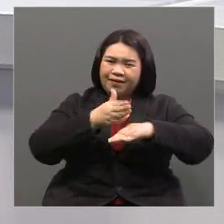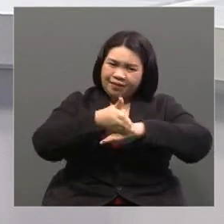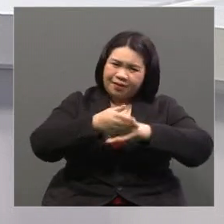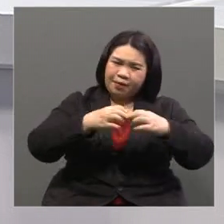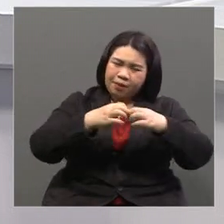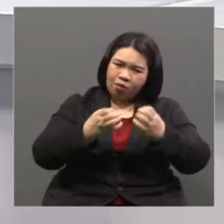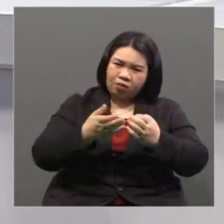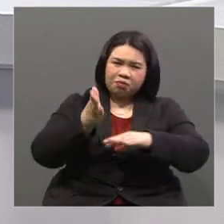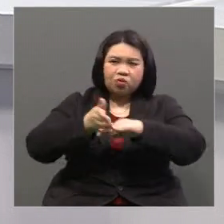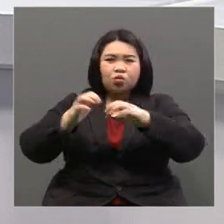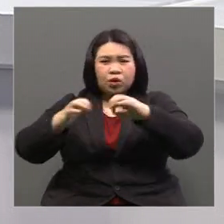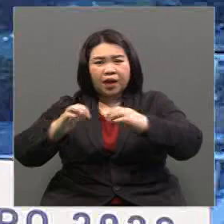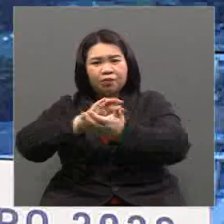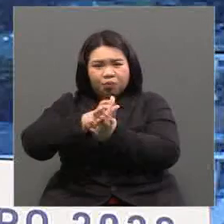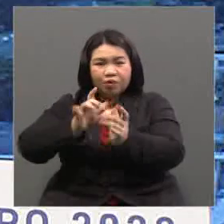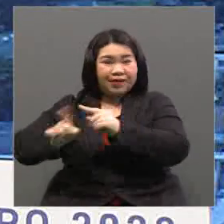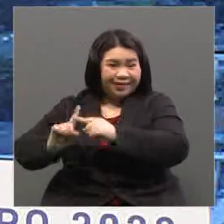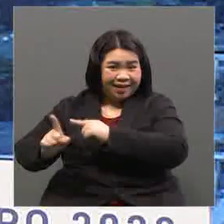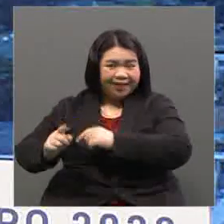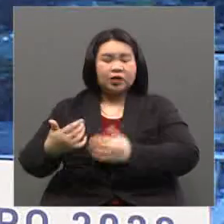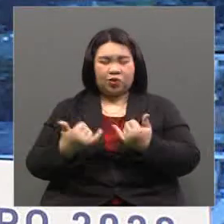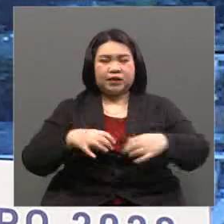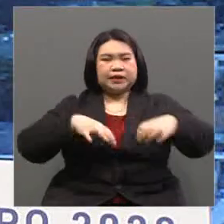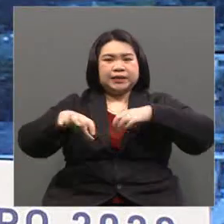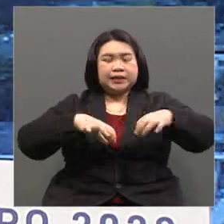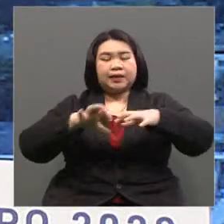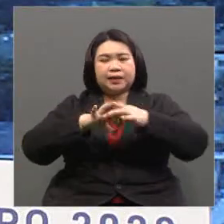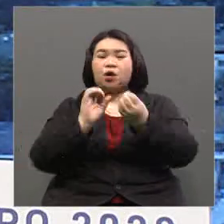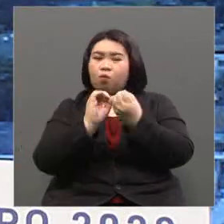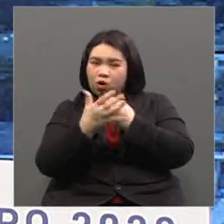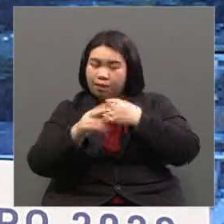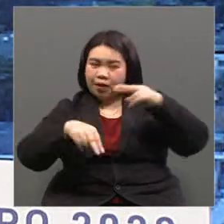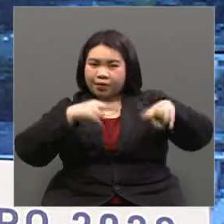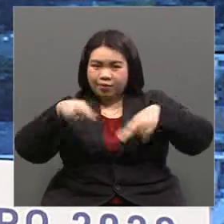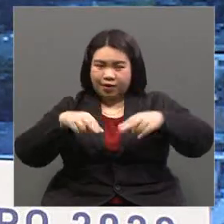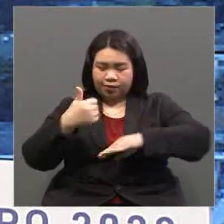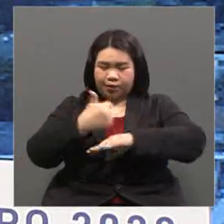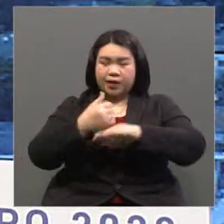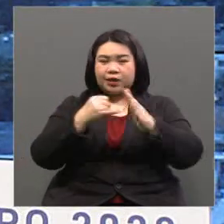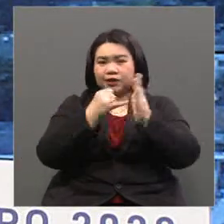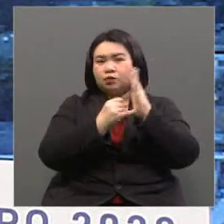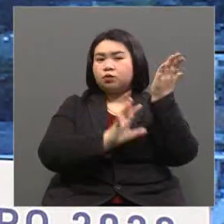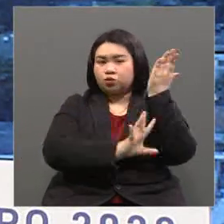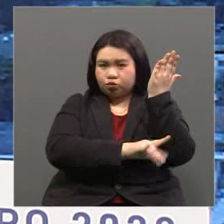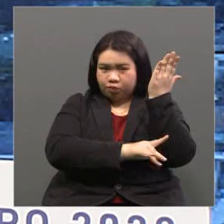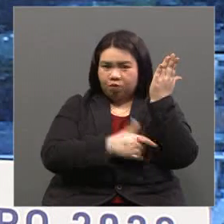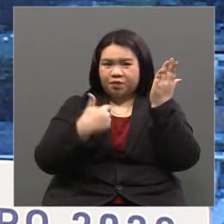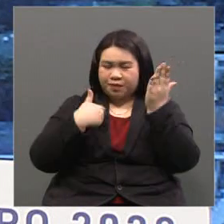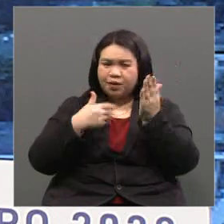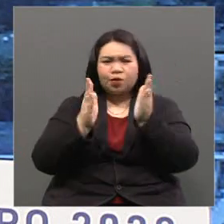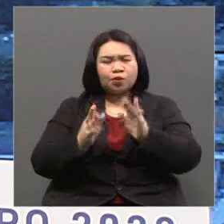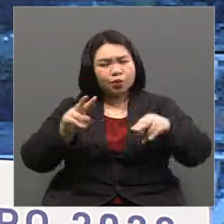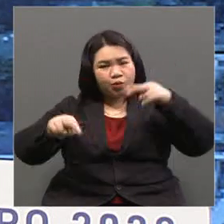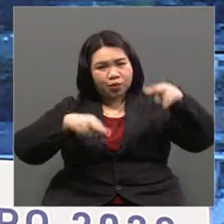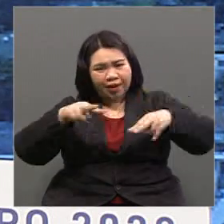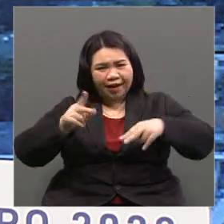จะเป็นทุเรียนนะฮะเพื่อเป็นการบริหารจัดการเรื่องของผลไม้แล้วก็ดูแลพี่น้องเกษตรกรทางท่านผู้ว่าราชการจังหวัดชุมพรพร้อมหน่วยงานที่เกี่ยวข้องได้